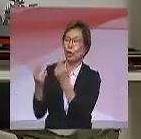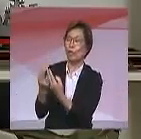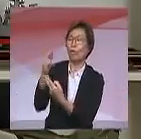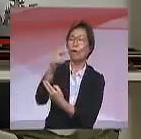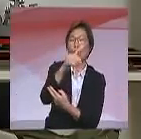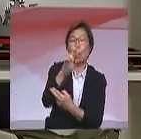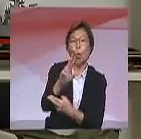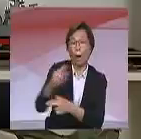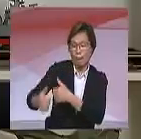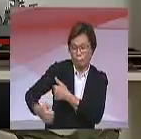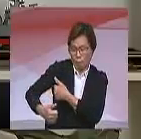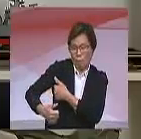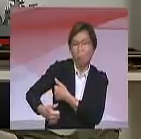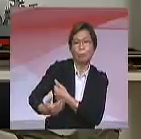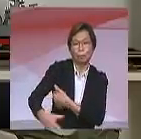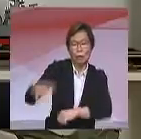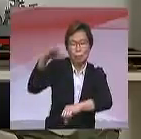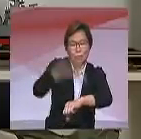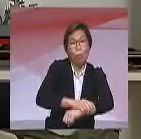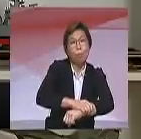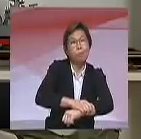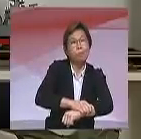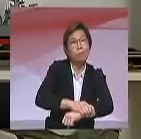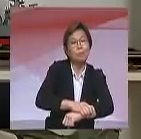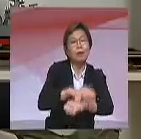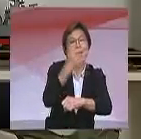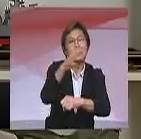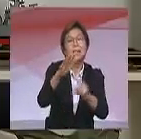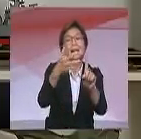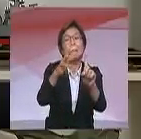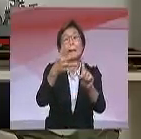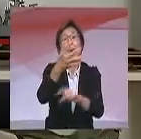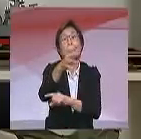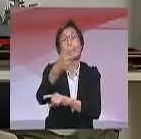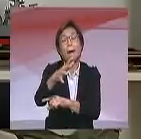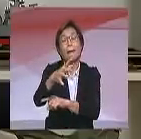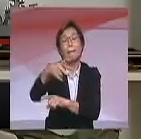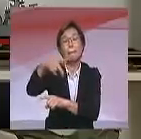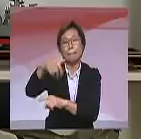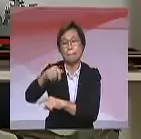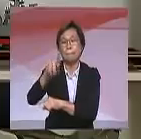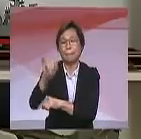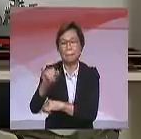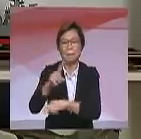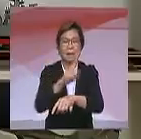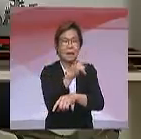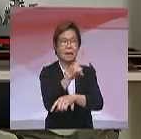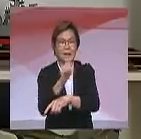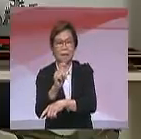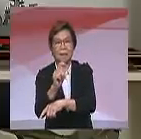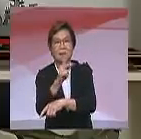Ama Diraja telah berjaya menangkap 15 parti di Tanjung Balau, Kota Tinggi